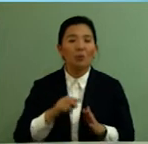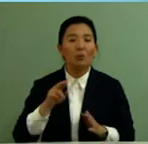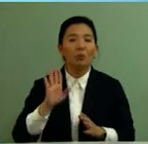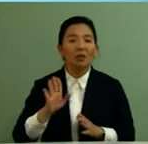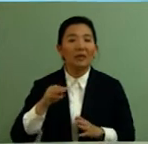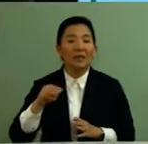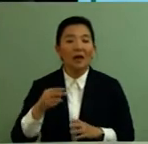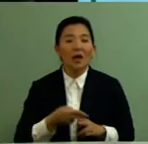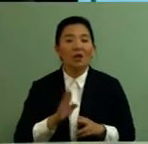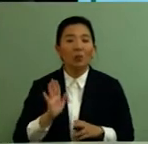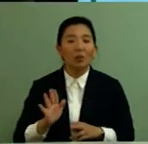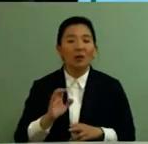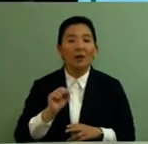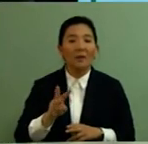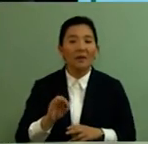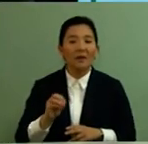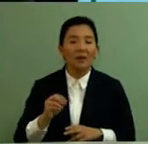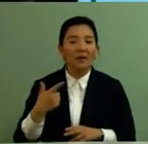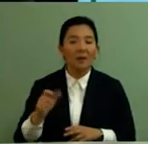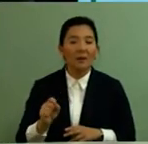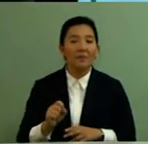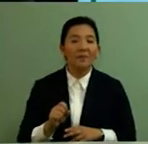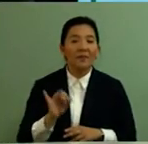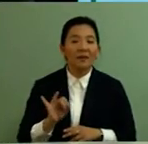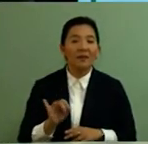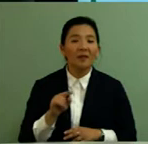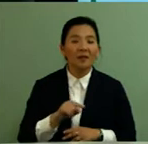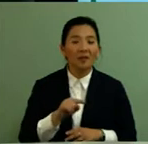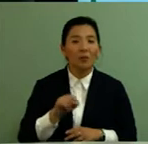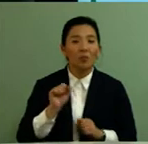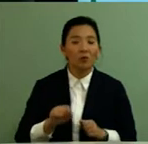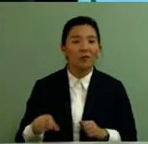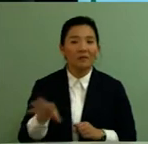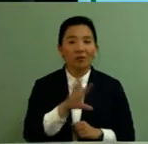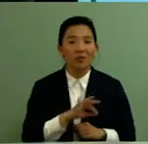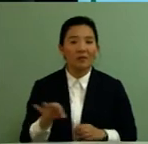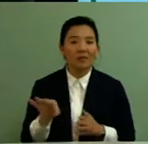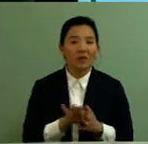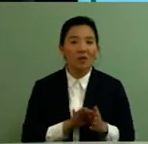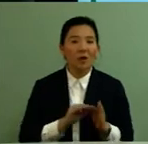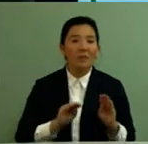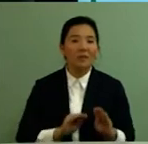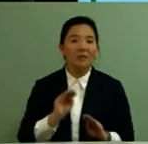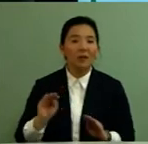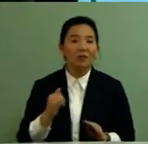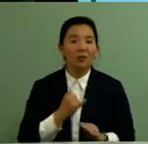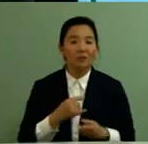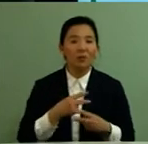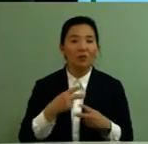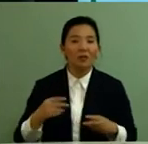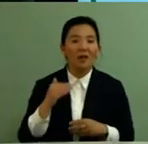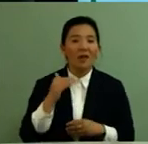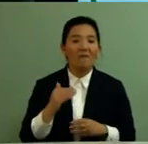и есть омега. И тогда мы можем все сразу подставить. У нас получается